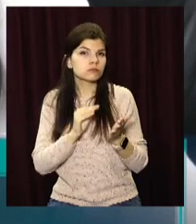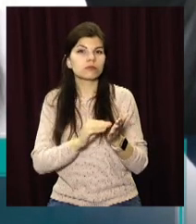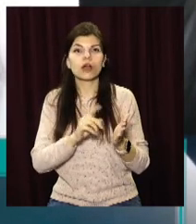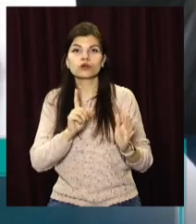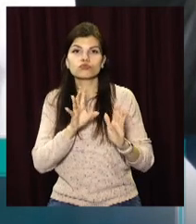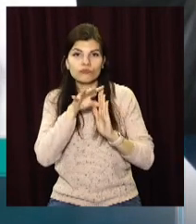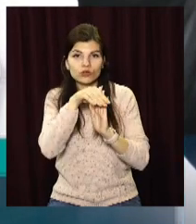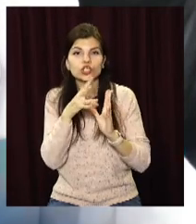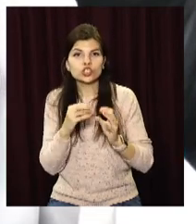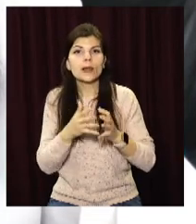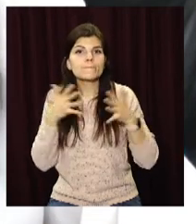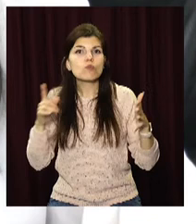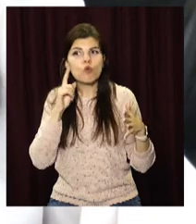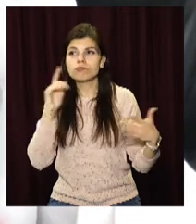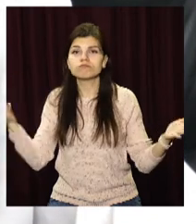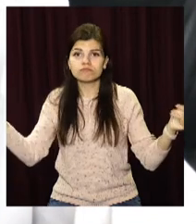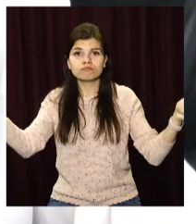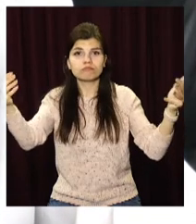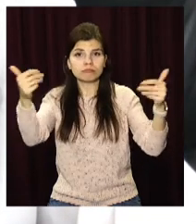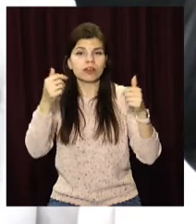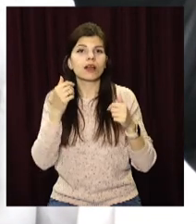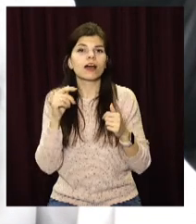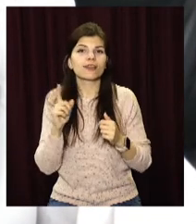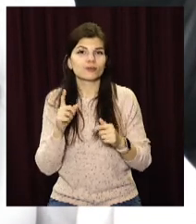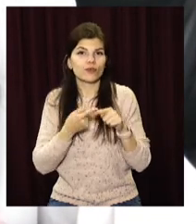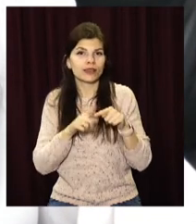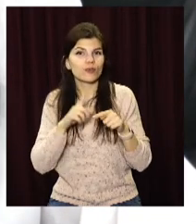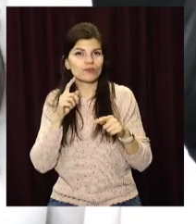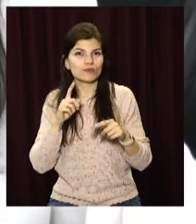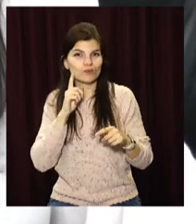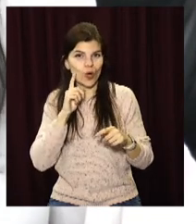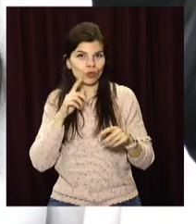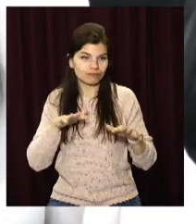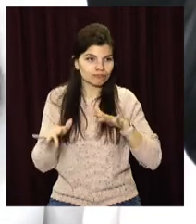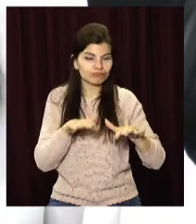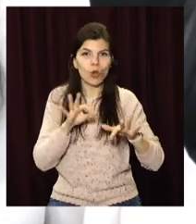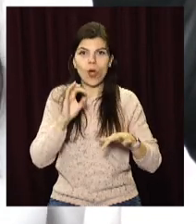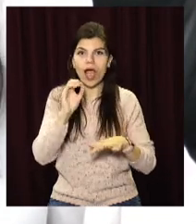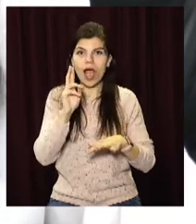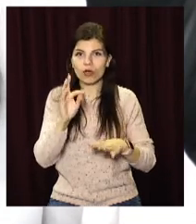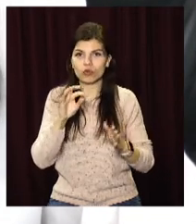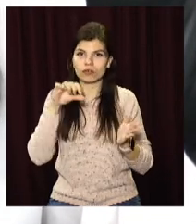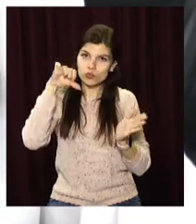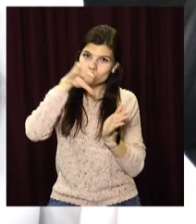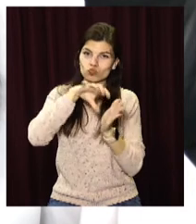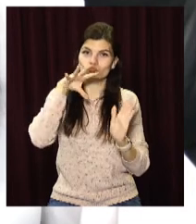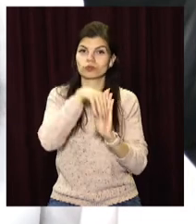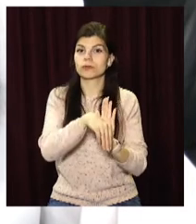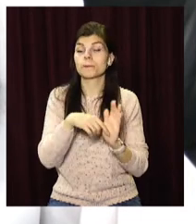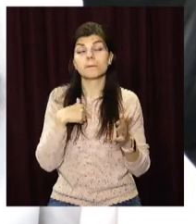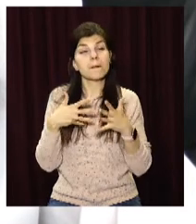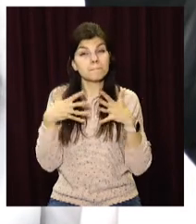залучення ще більше молоді до екологічних проєктів місцевого самоврядування. В прошлому році більше за все